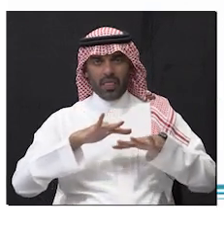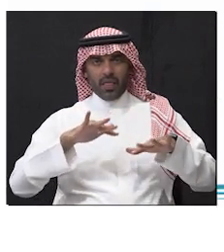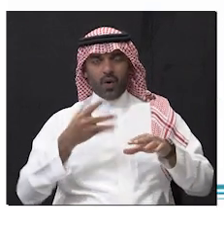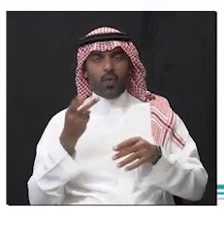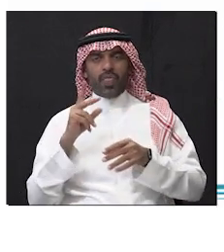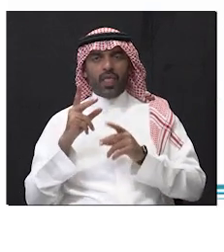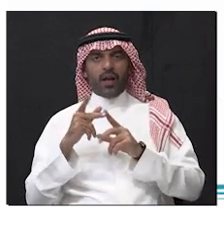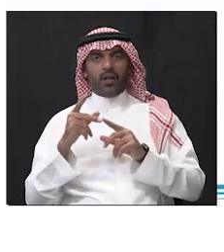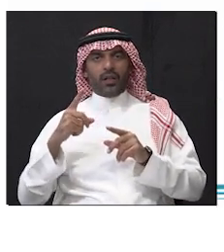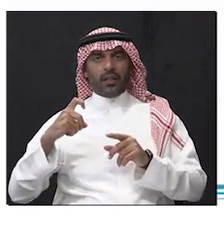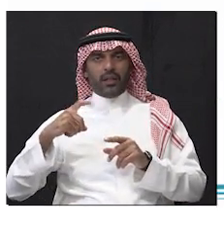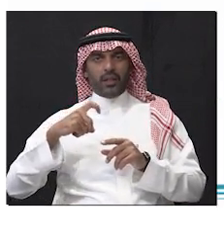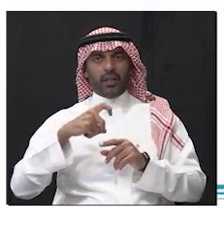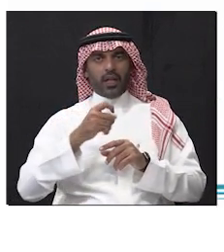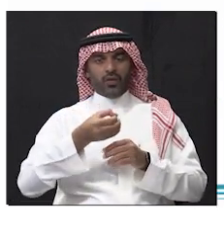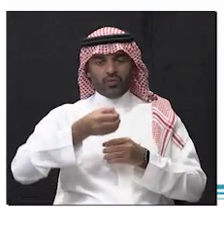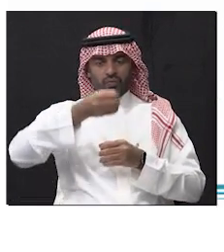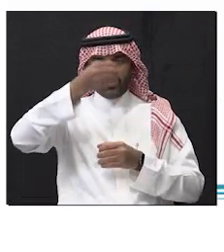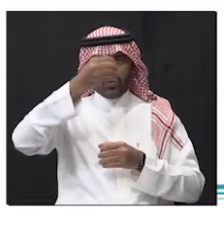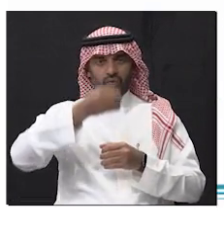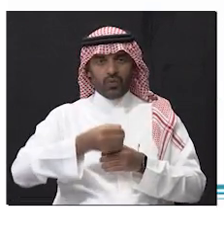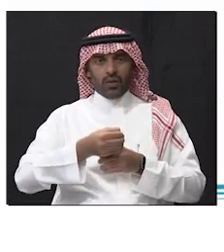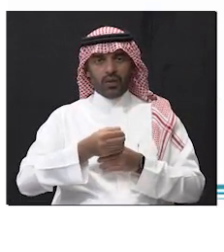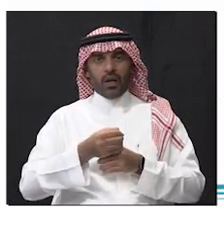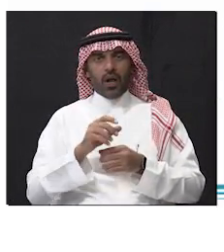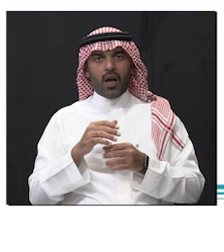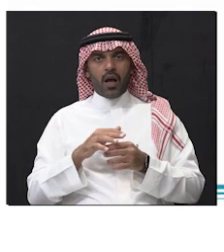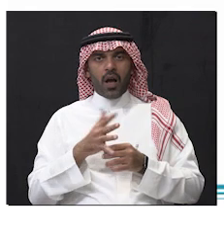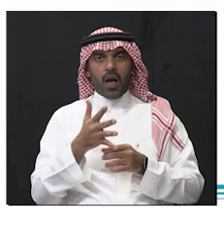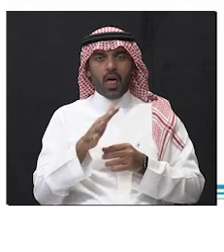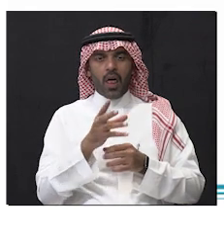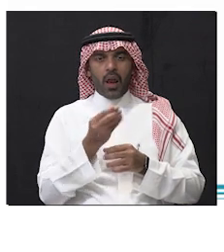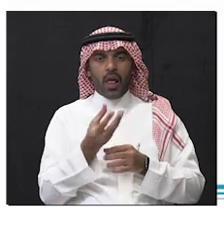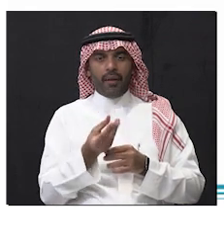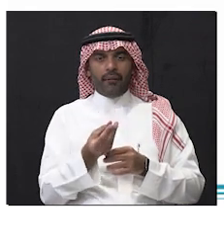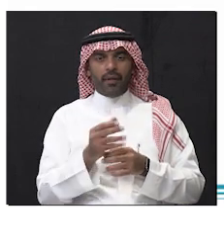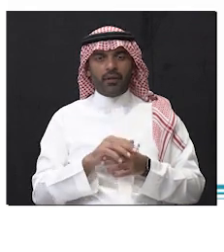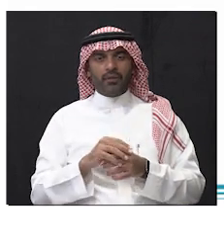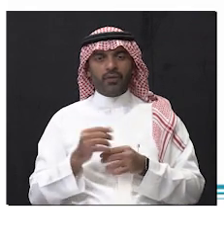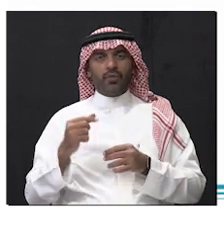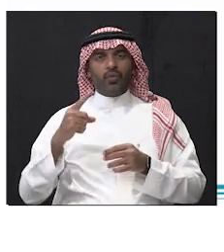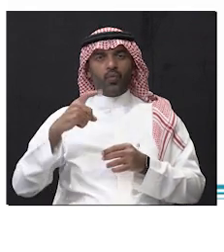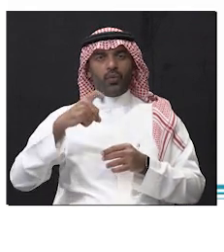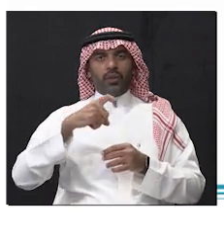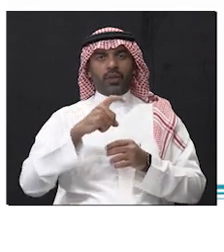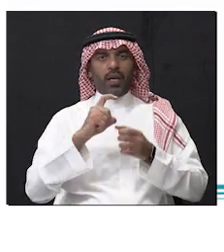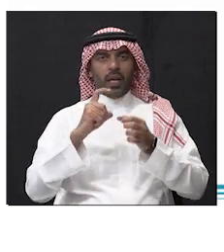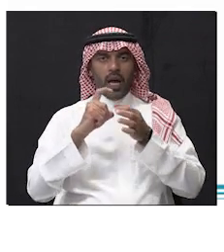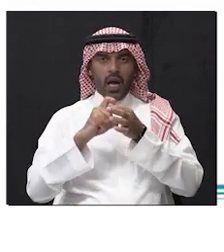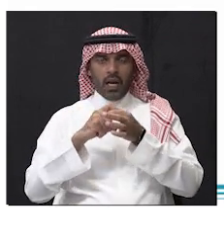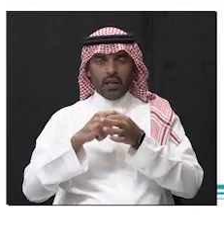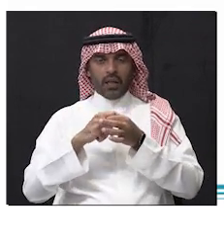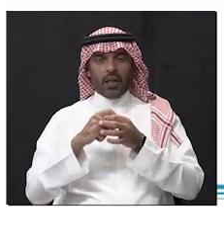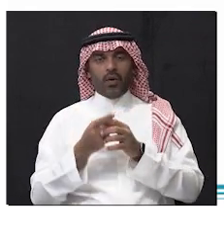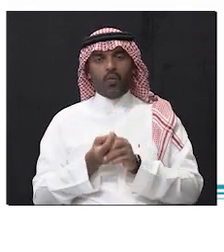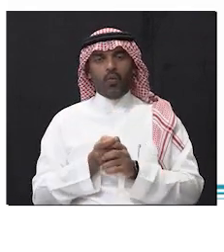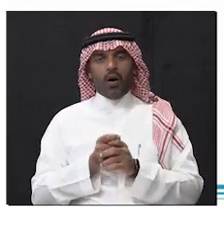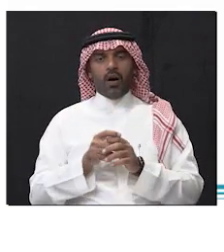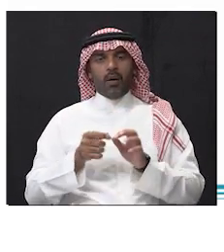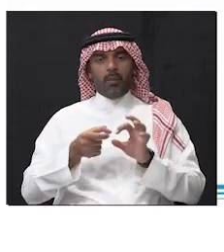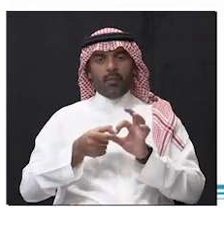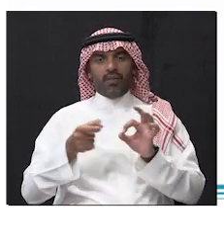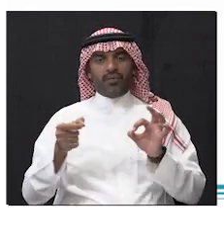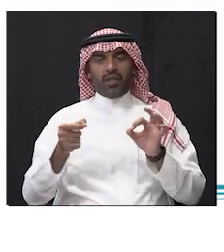الإسطوانية، الرخويات، الديدان الحلقية، المفصليات وشوكيات